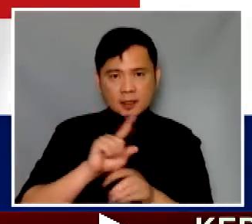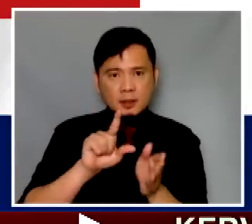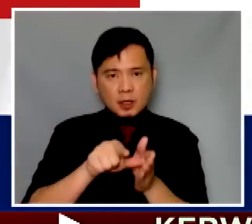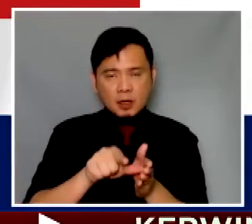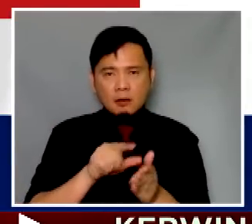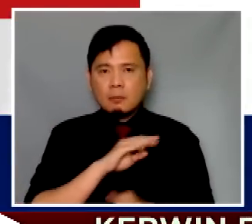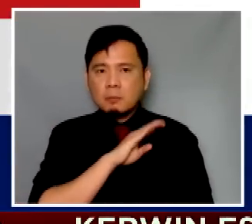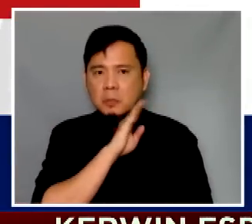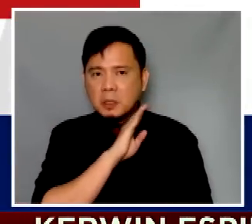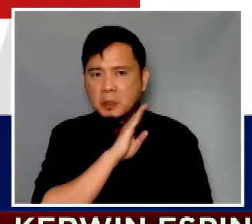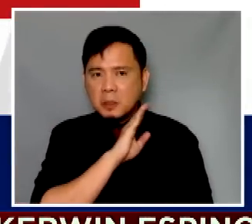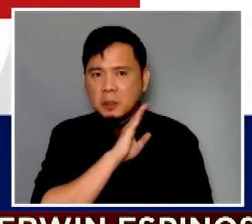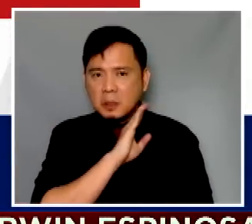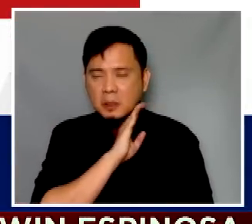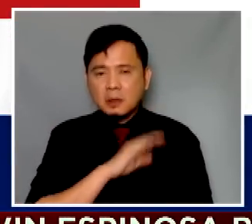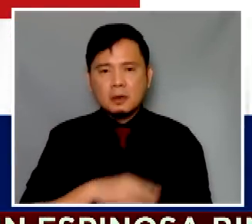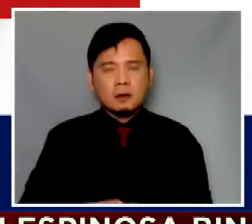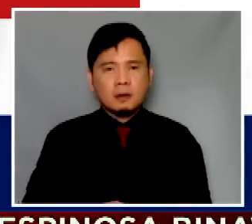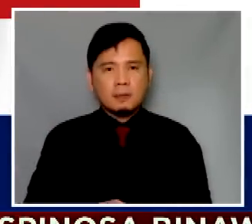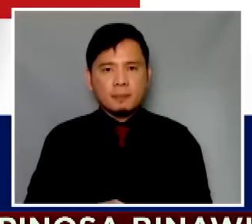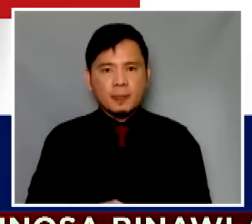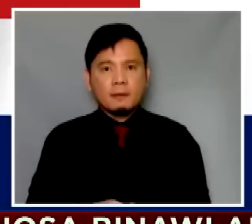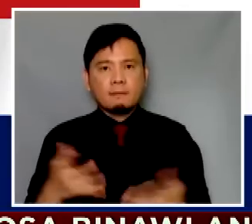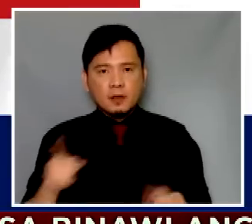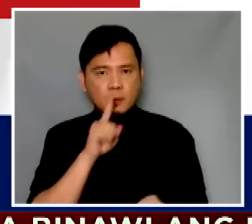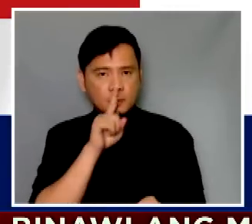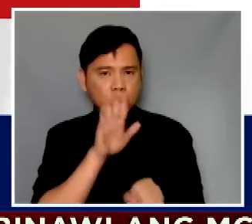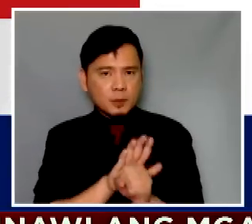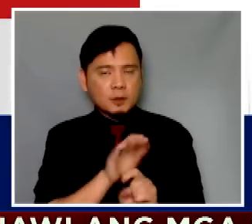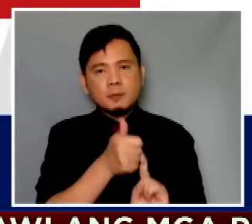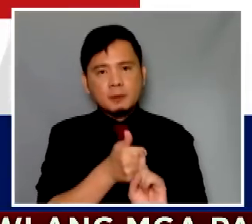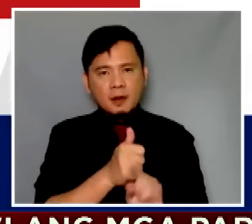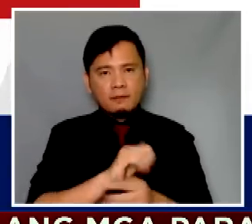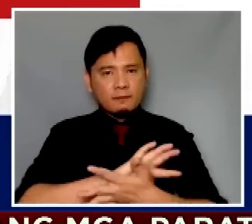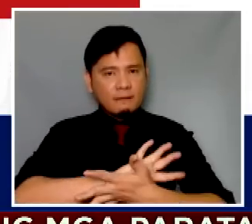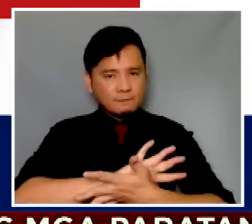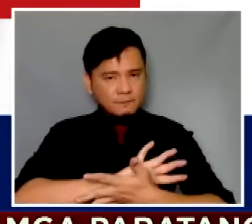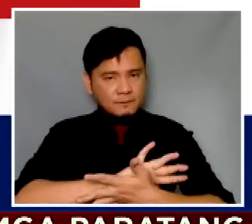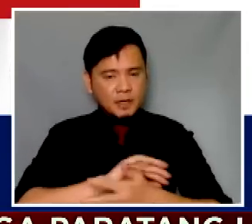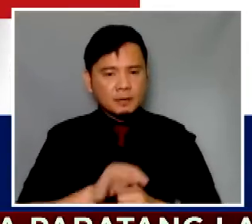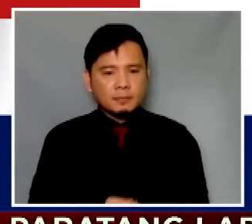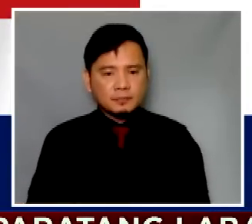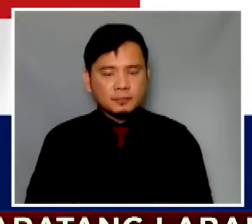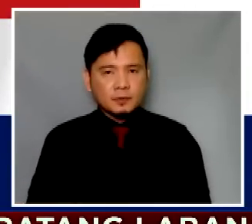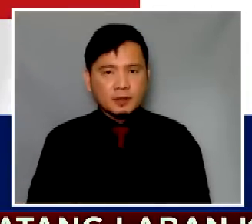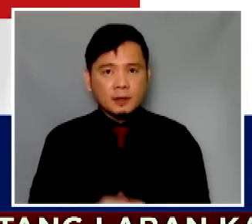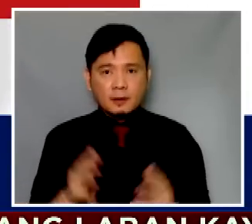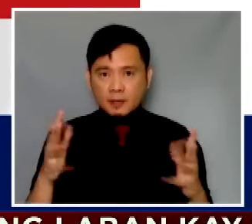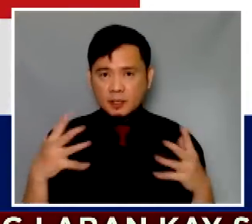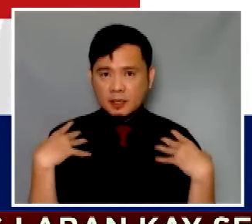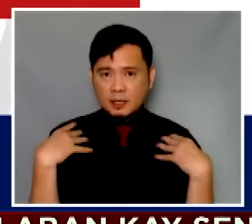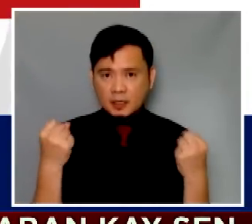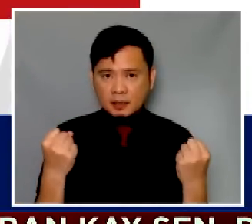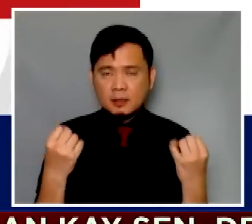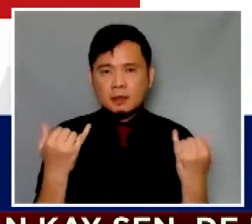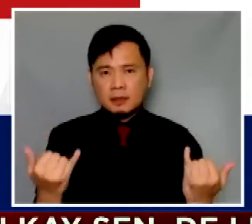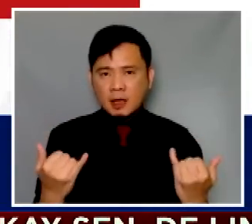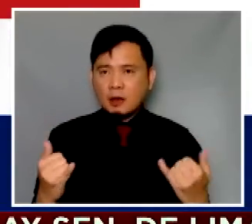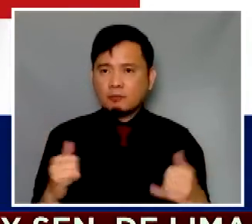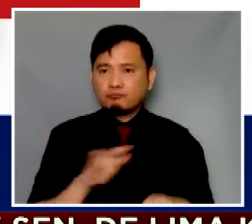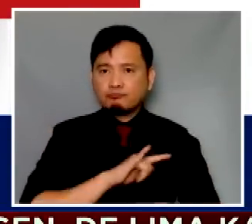at kinabukasan nakumpirmang positibo siya sa COVID. Gumaling din ang babae at nakabalik na nga sa kanyang